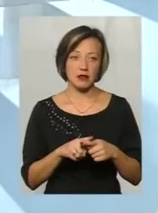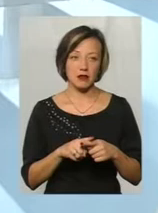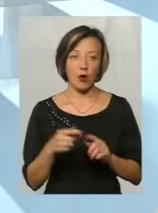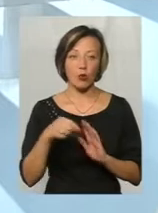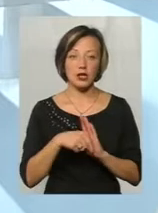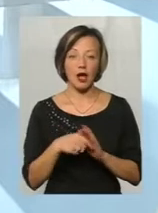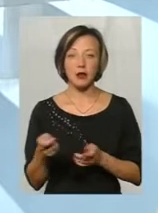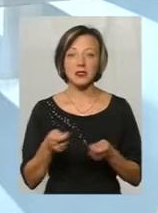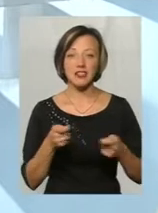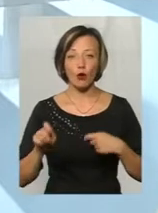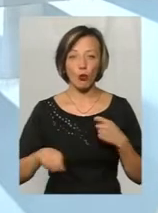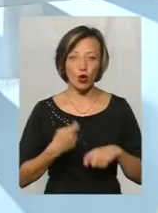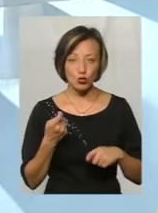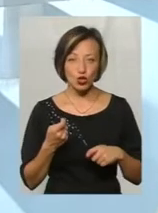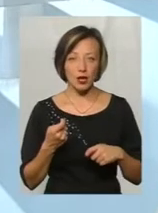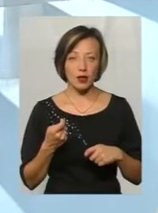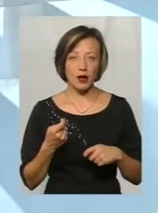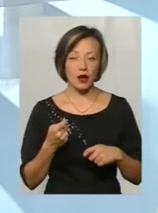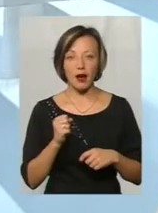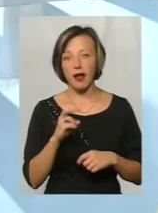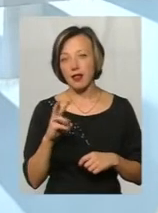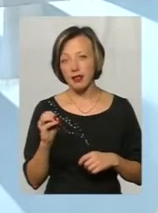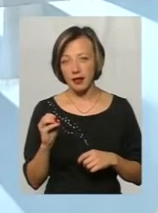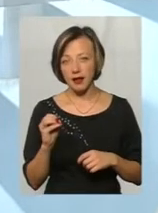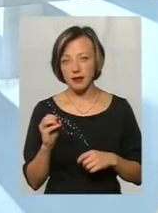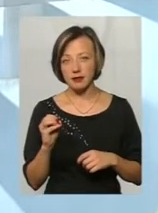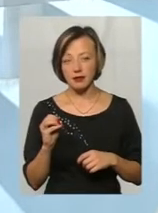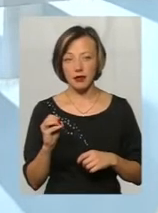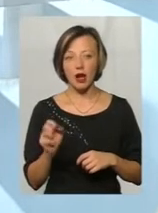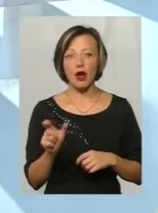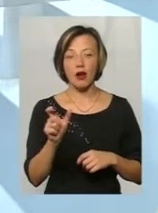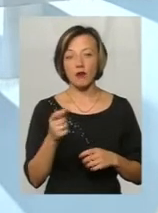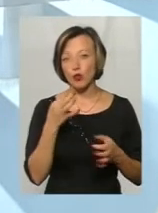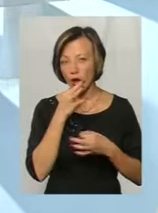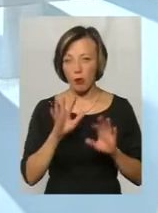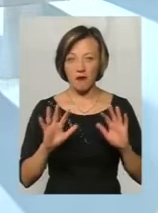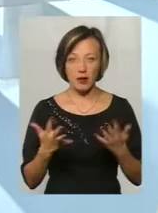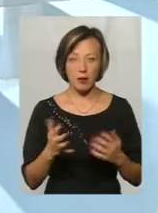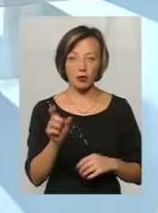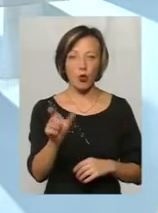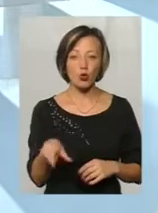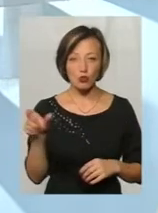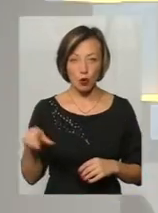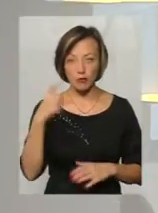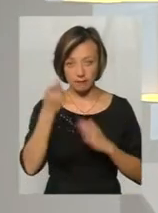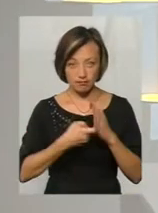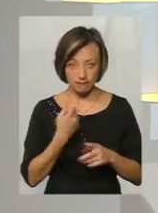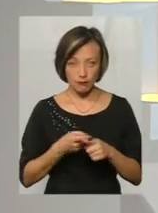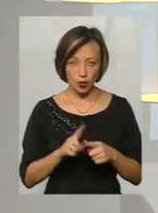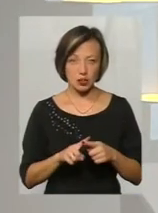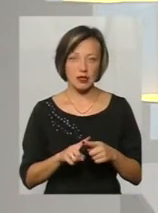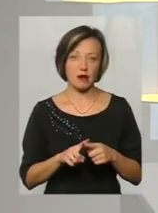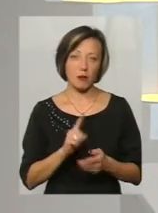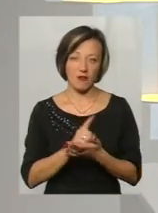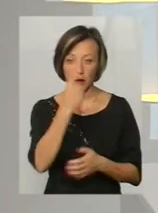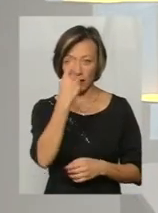ознаки адміністративного правопорушення. Але в будь-якому випадку особи, які про цей випадок стало відомо,